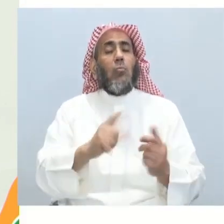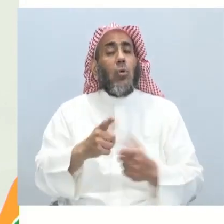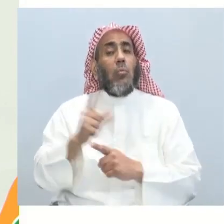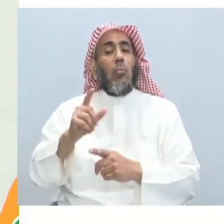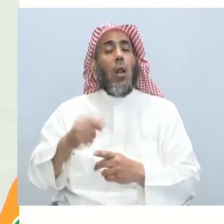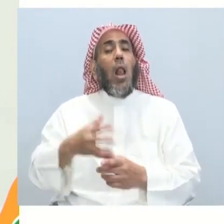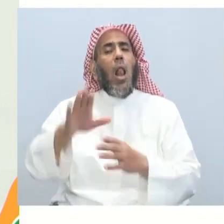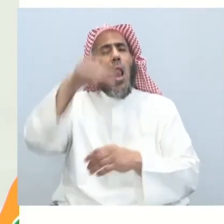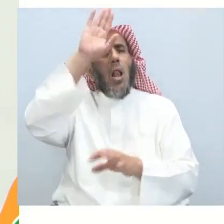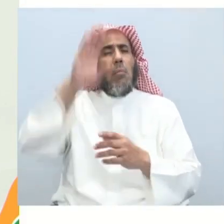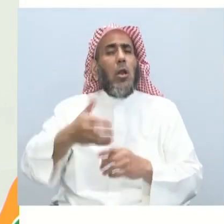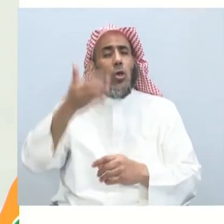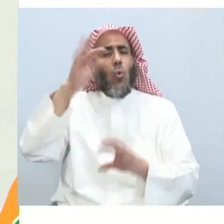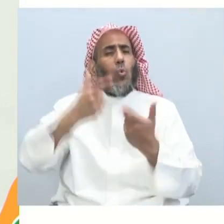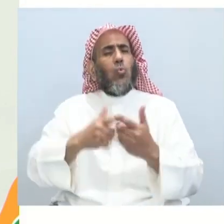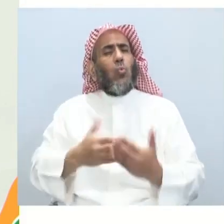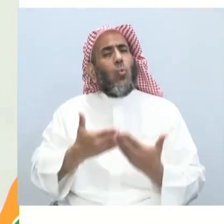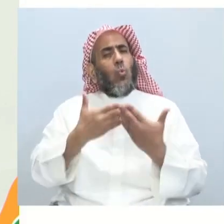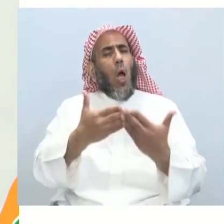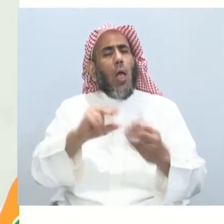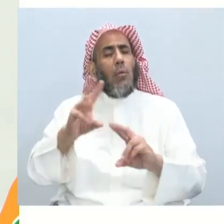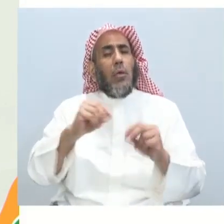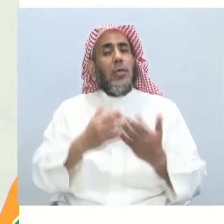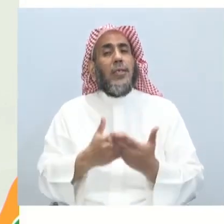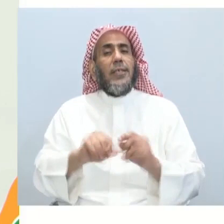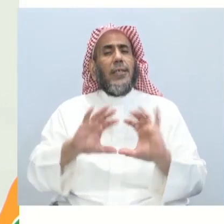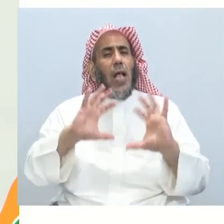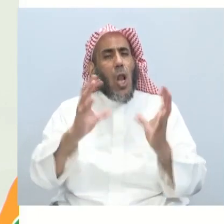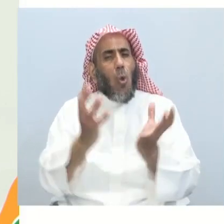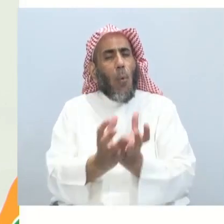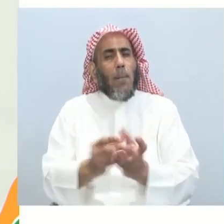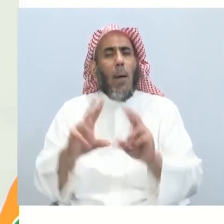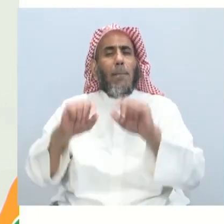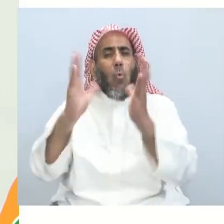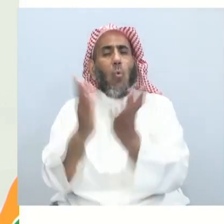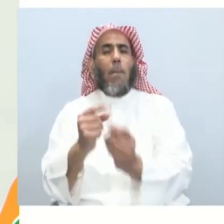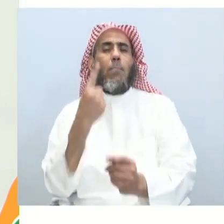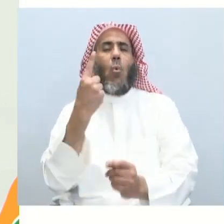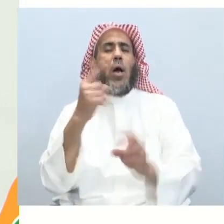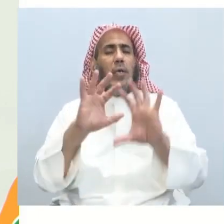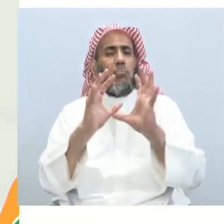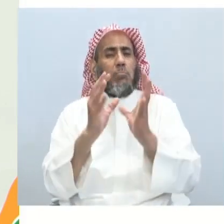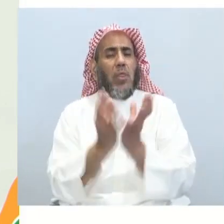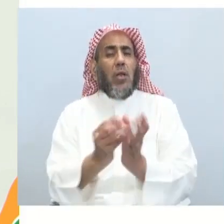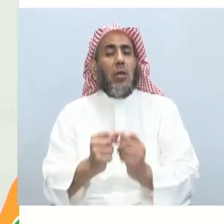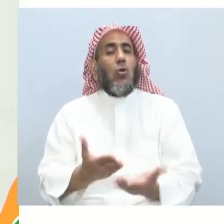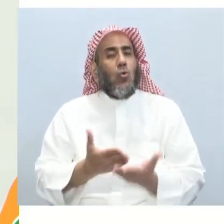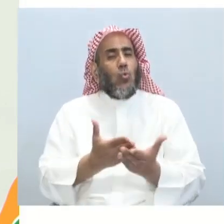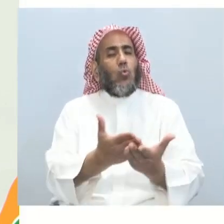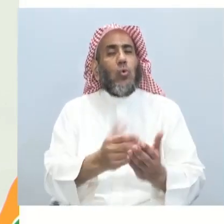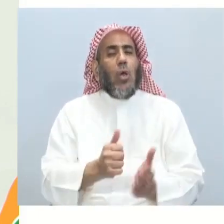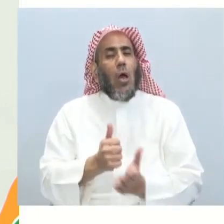انه انهم يساعدون وانه يعتبرون الجسد الامه كلها جسد جسد واحد فهم ايضا يعني يساعدون ب